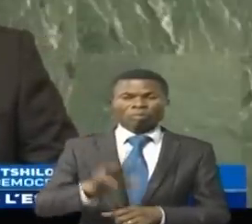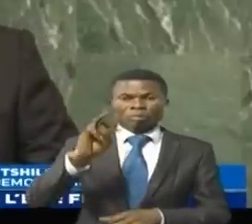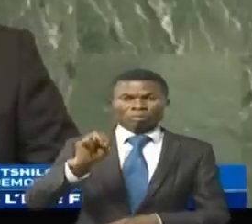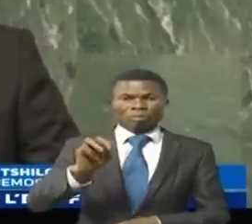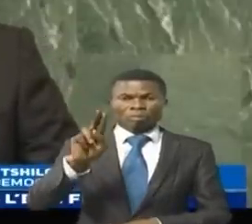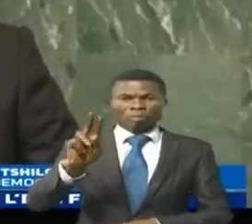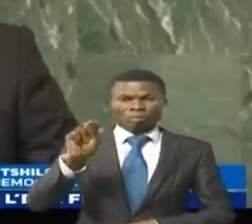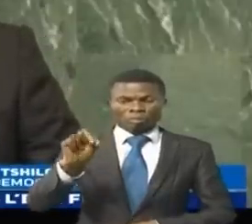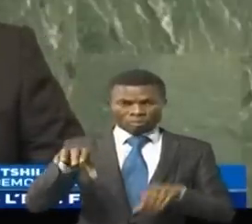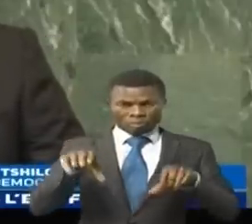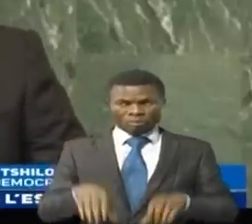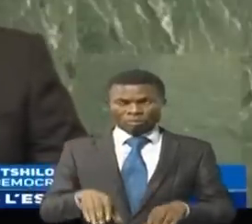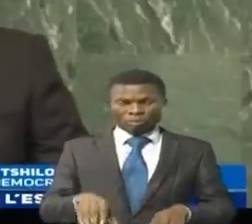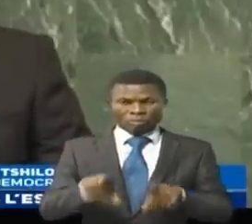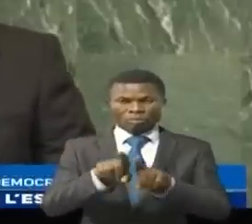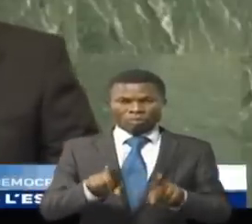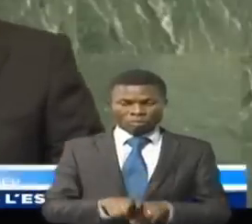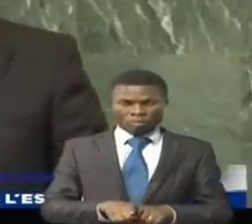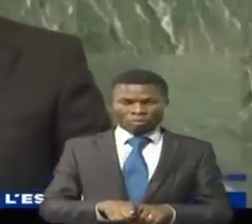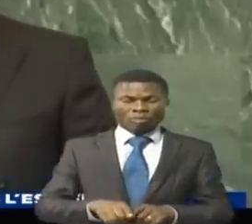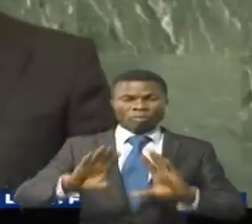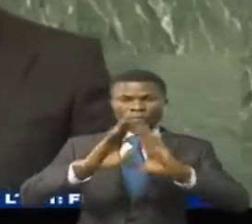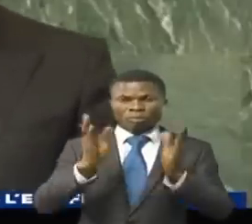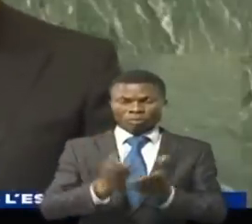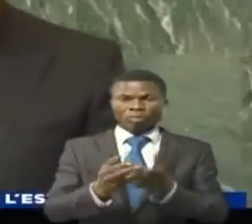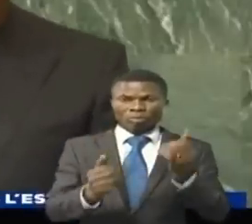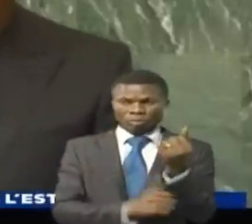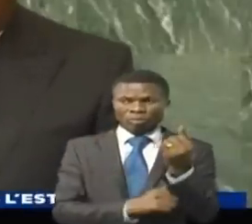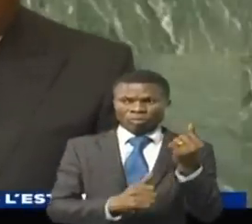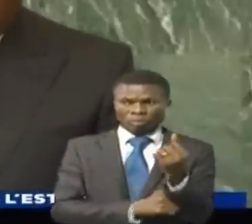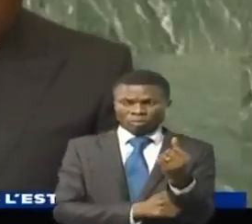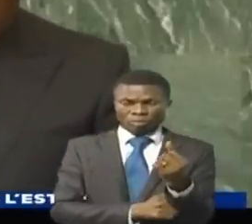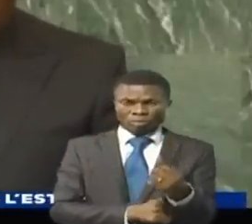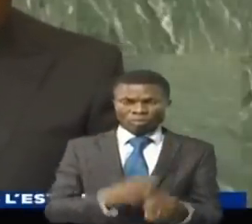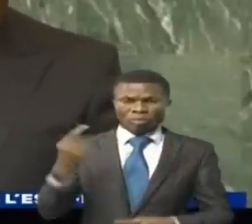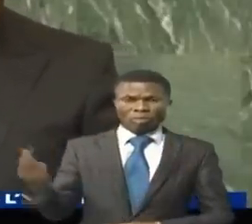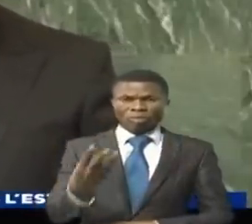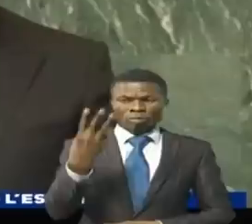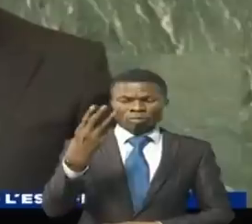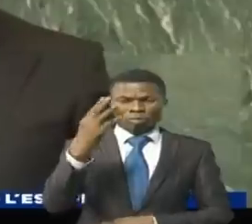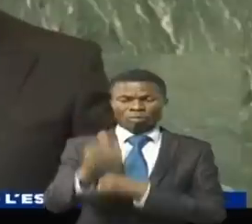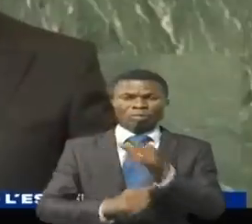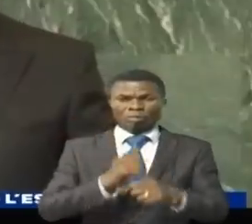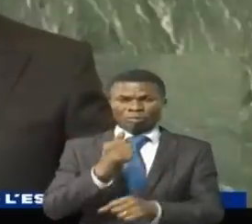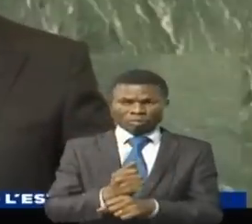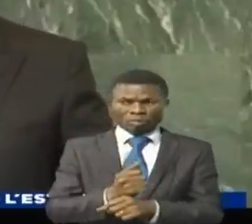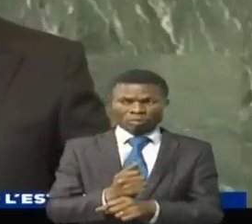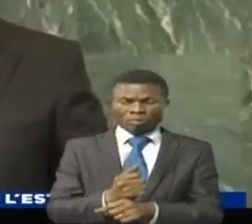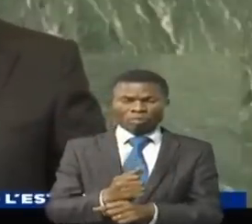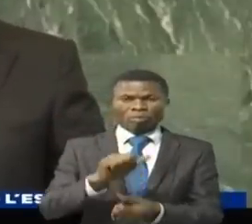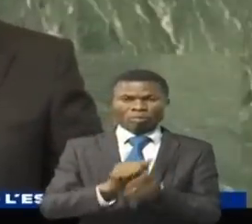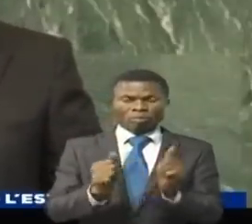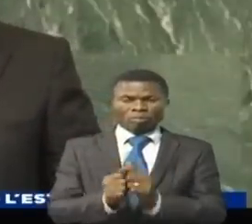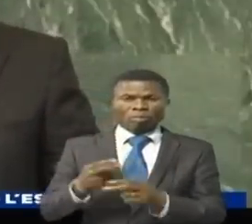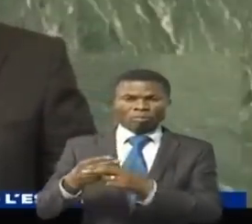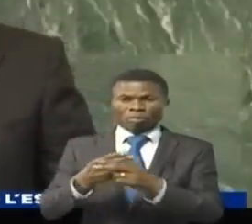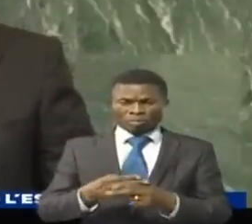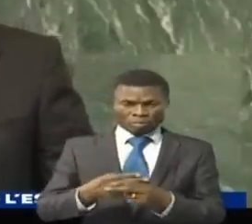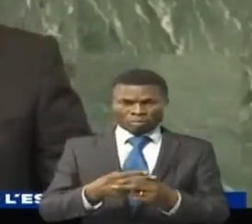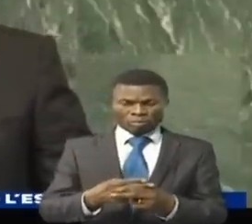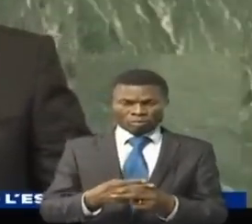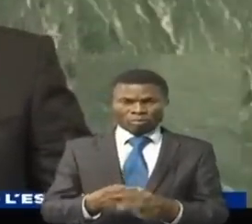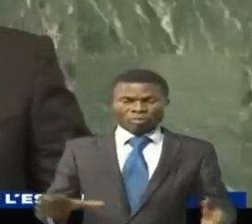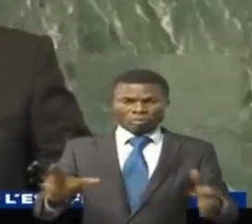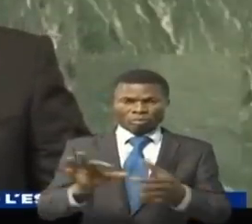Congo et de son soutien diplomatique pendant 23 ans, le mal sécuritaire continue